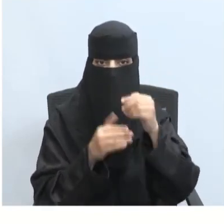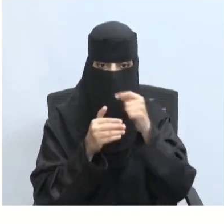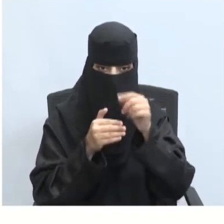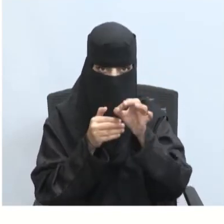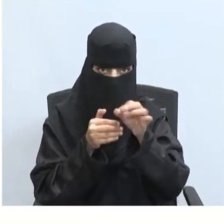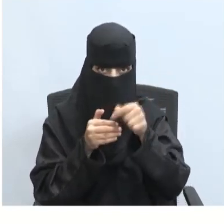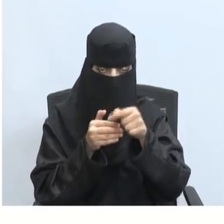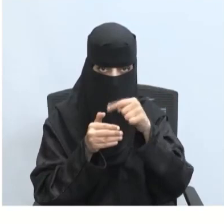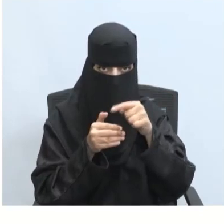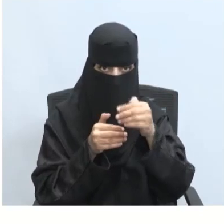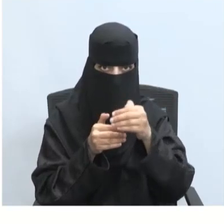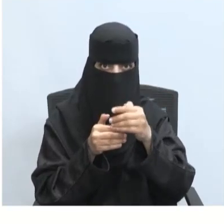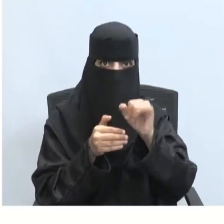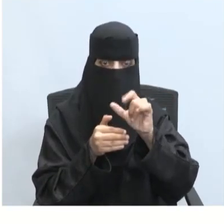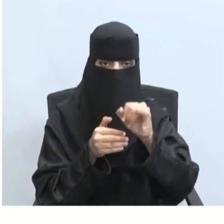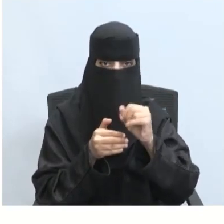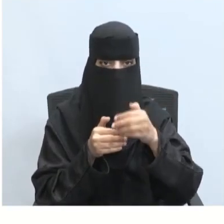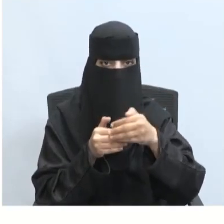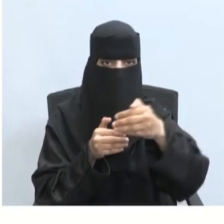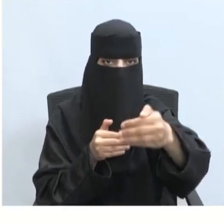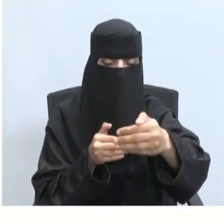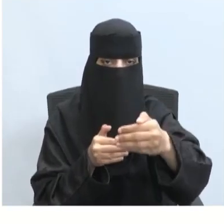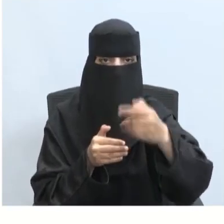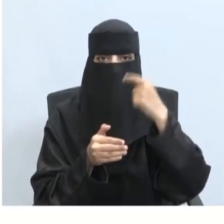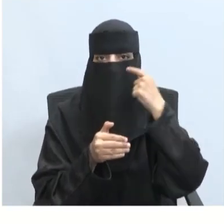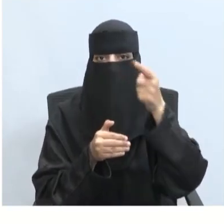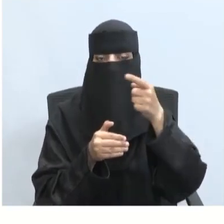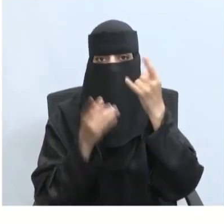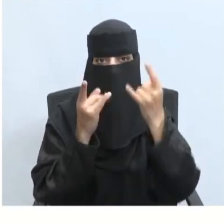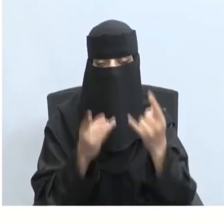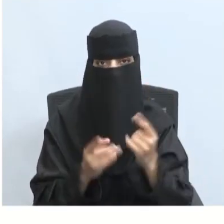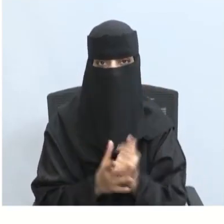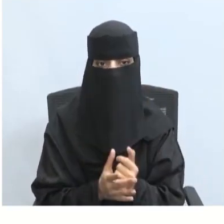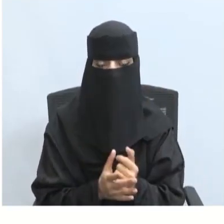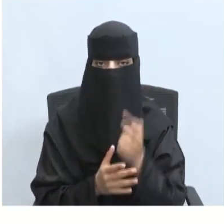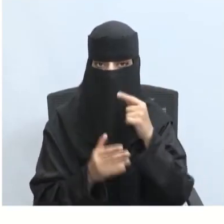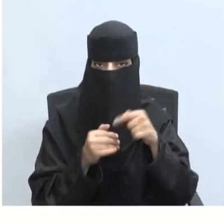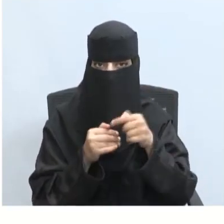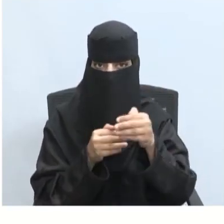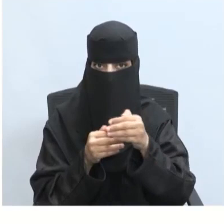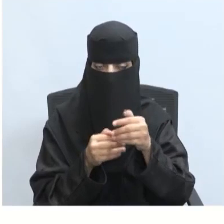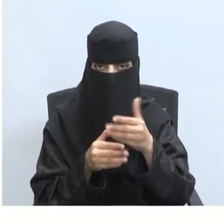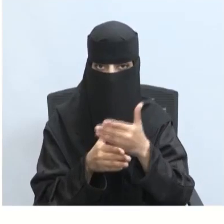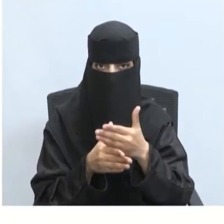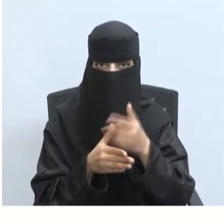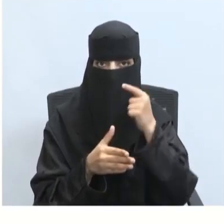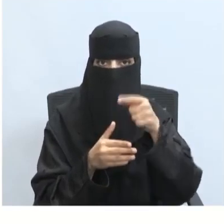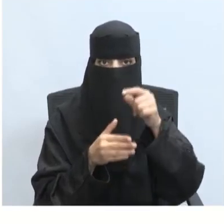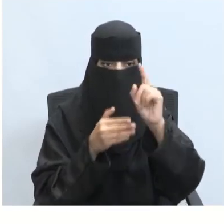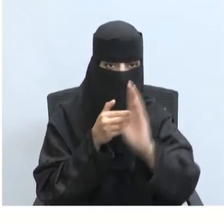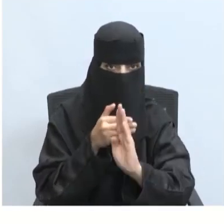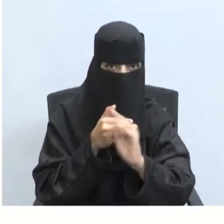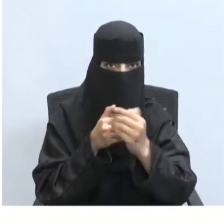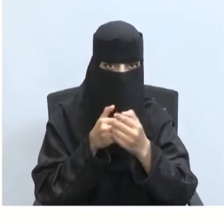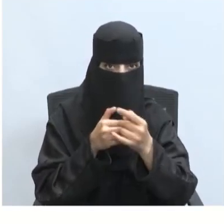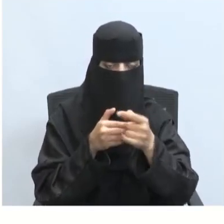المصابه دائما اقل من البعد الب للعين السليمه اذا البعد البؤري للعين المصابه اقل من